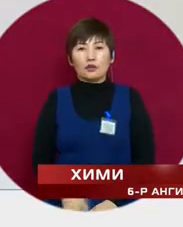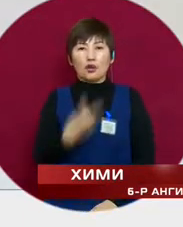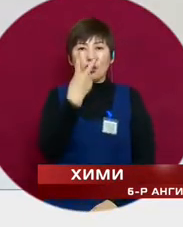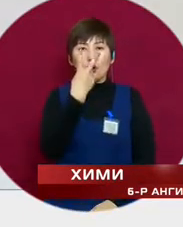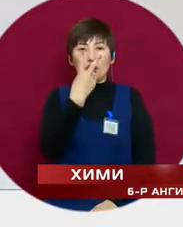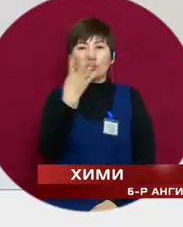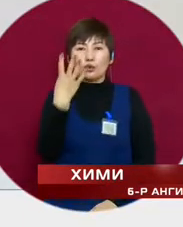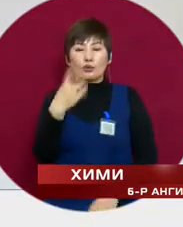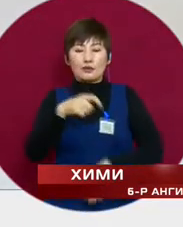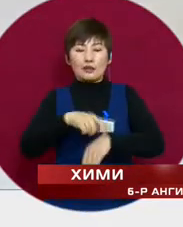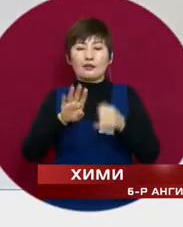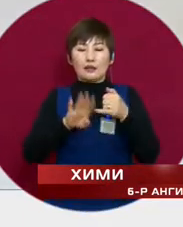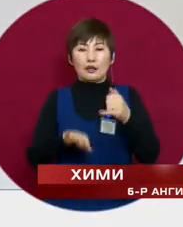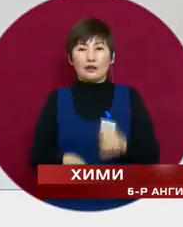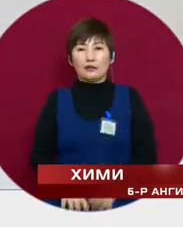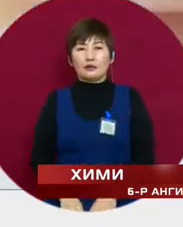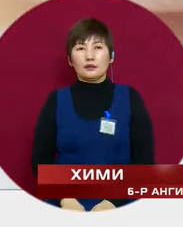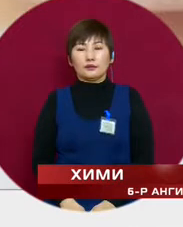24 цагийн дараа.